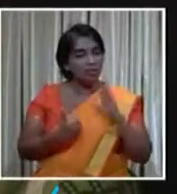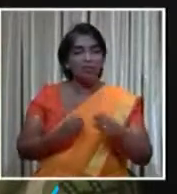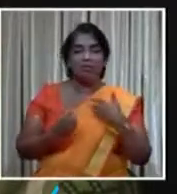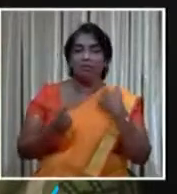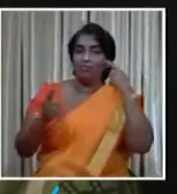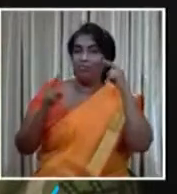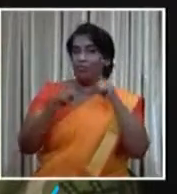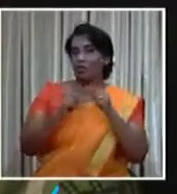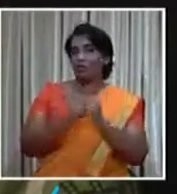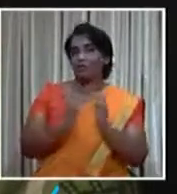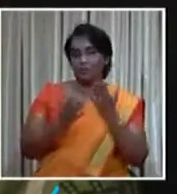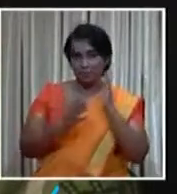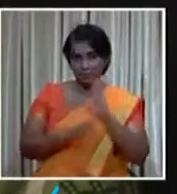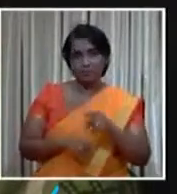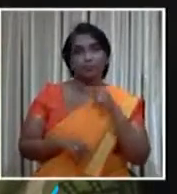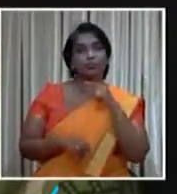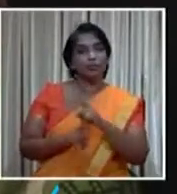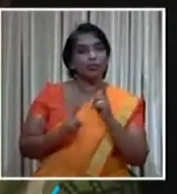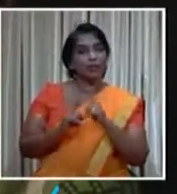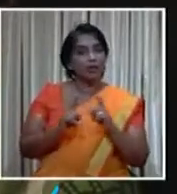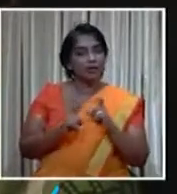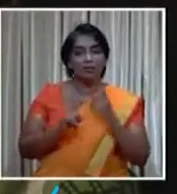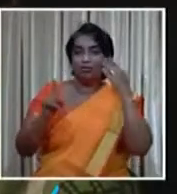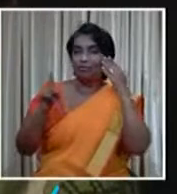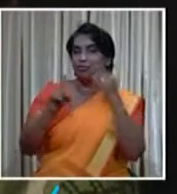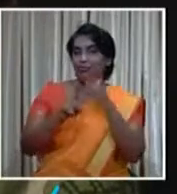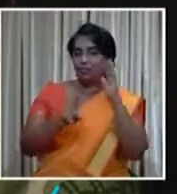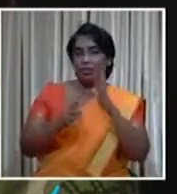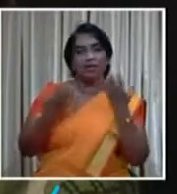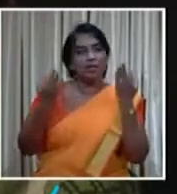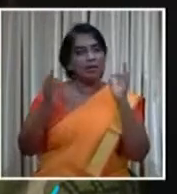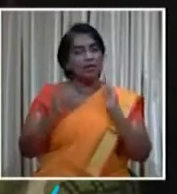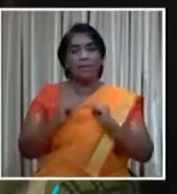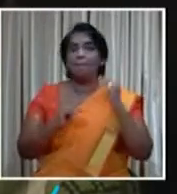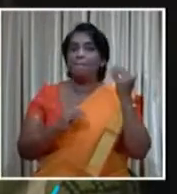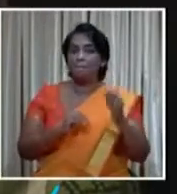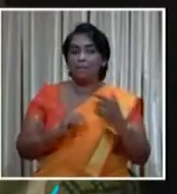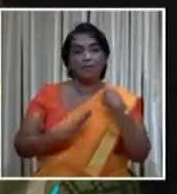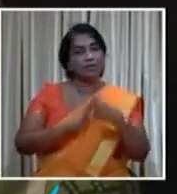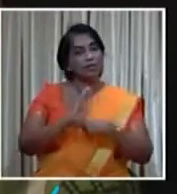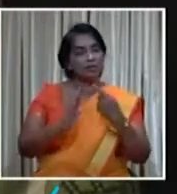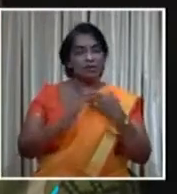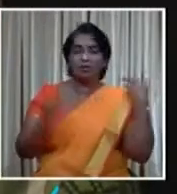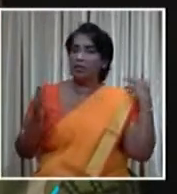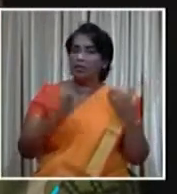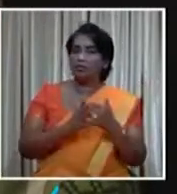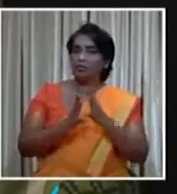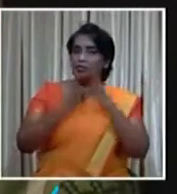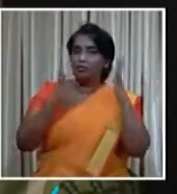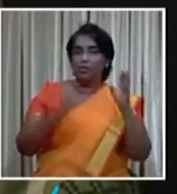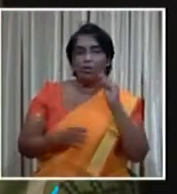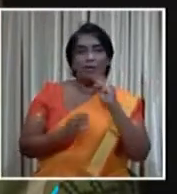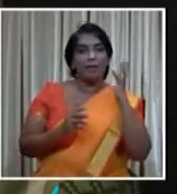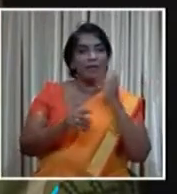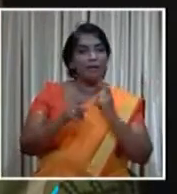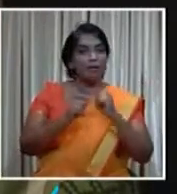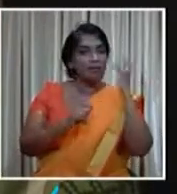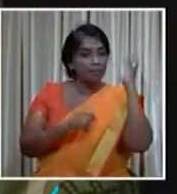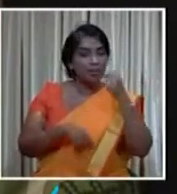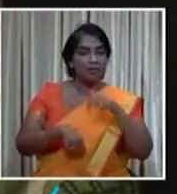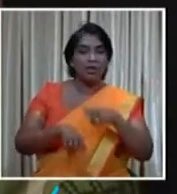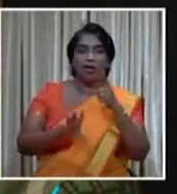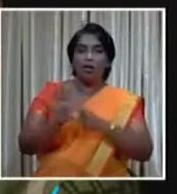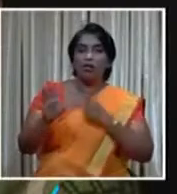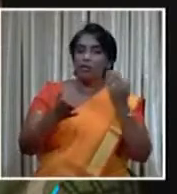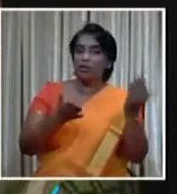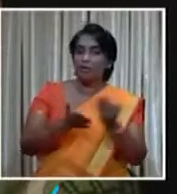පදනම නිර්මාණය කරනවා. අධ්‍යාපන ශ්‍රේෂ්ඨයේ සඳහා නිදහසින් පසු ලාංකීය ඉතිහාසයේ වැඩිම ප්‍රතිපාදනය මෙම වර්ෂයේදී